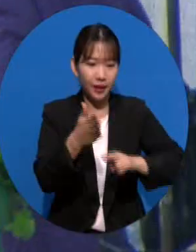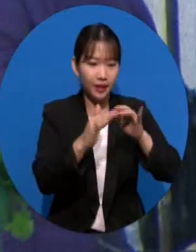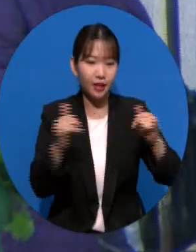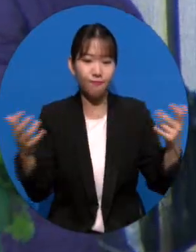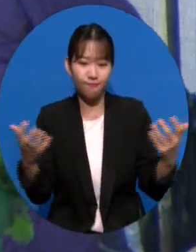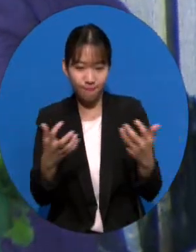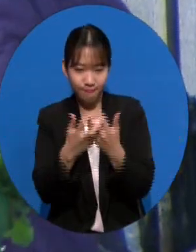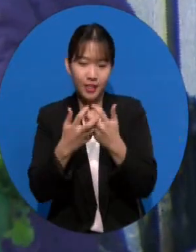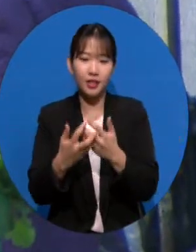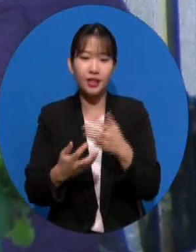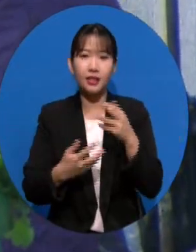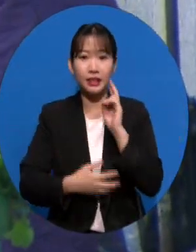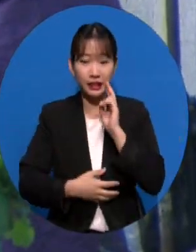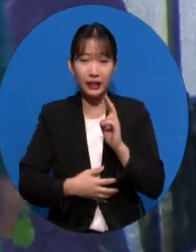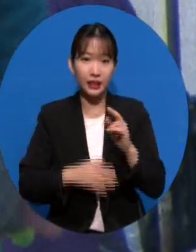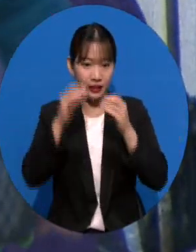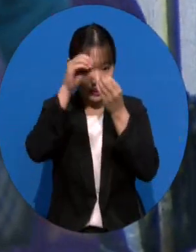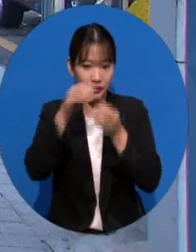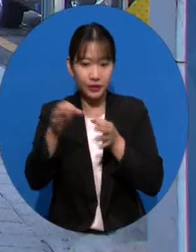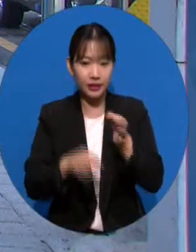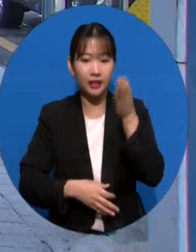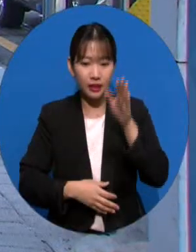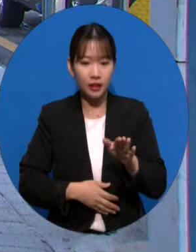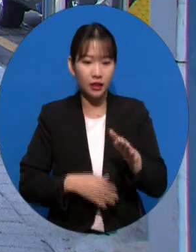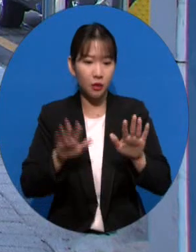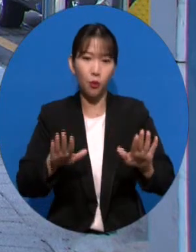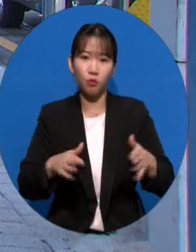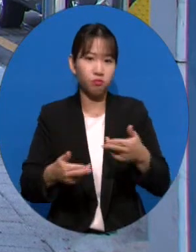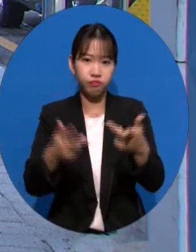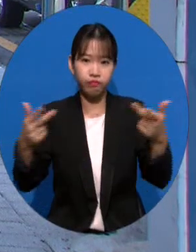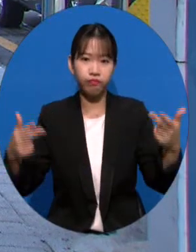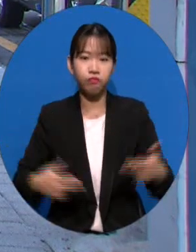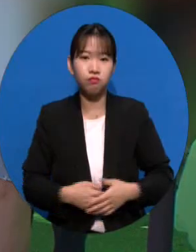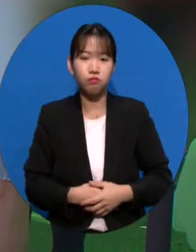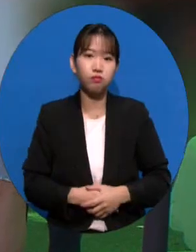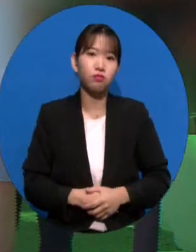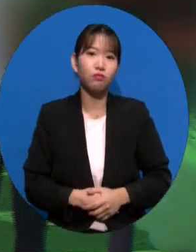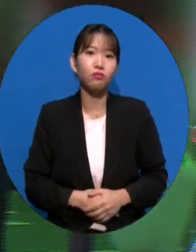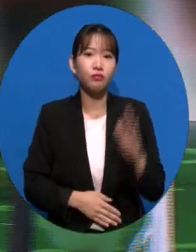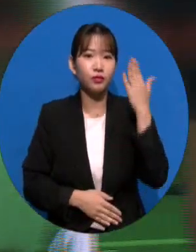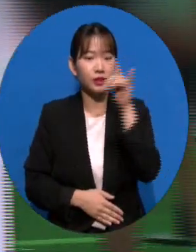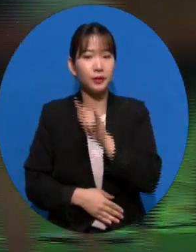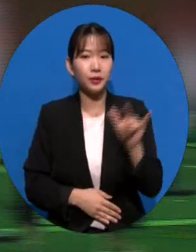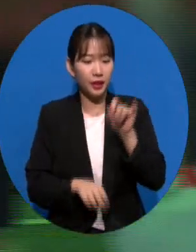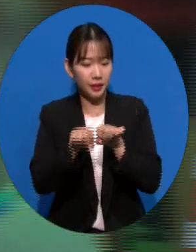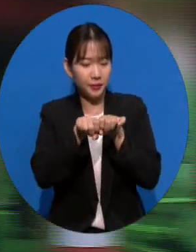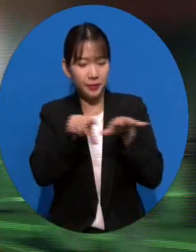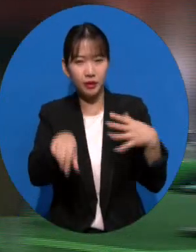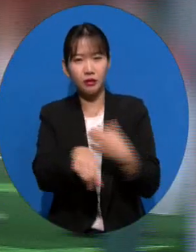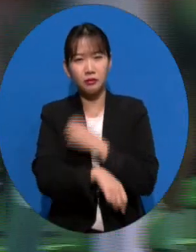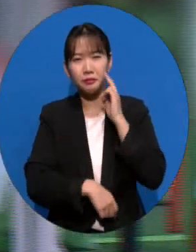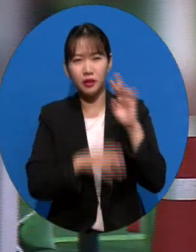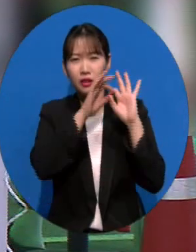사람들로 발 디딜 틈조차 없었던 전통시장인데 인적이 거의 없습니다. 최근 코로나19 확산세가